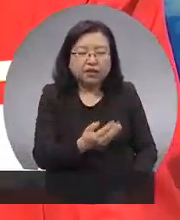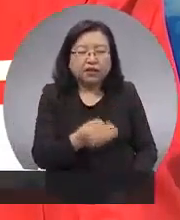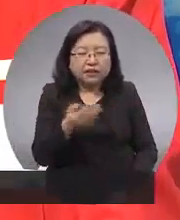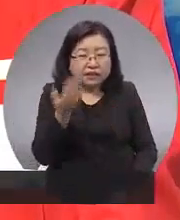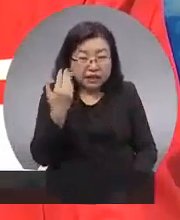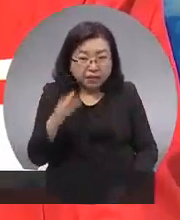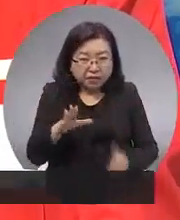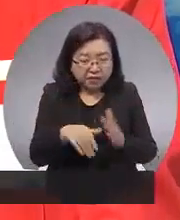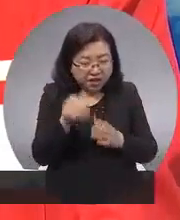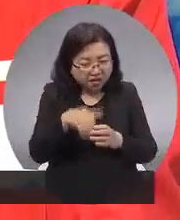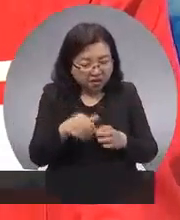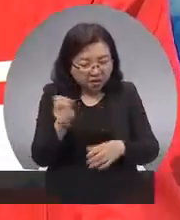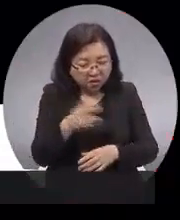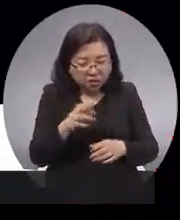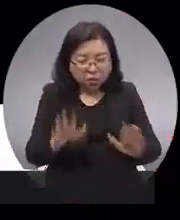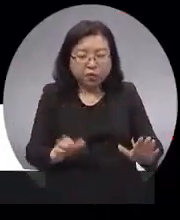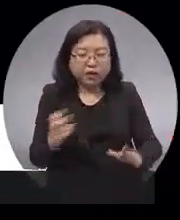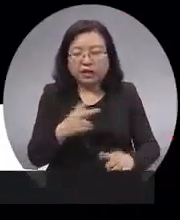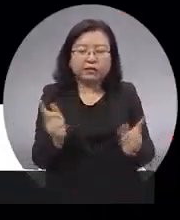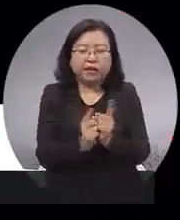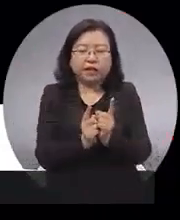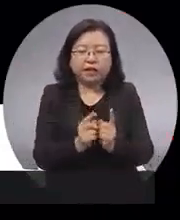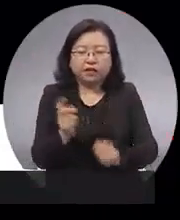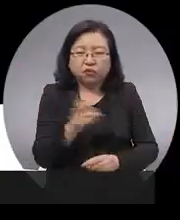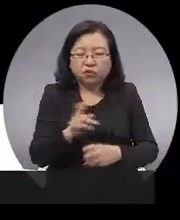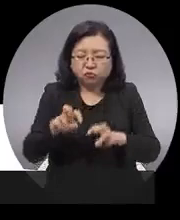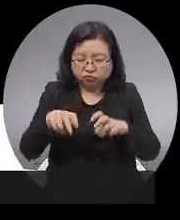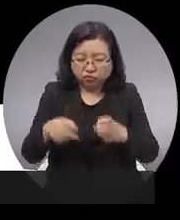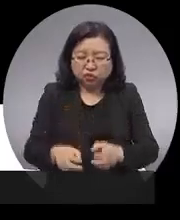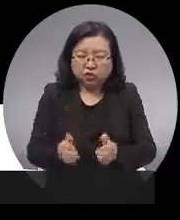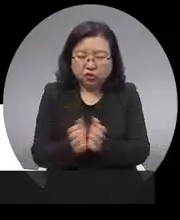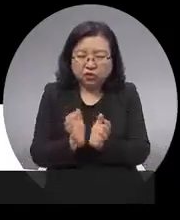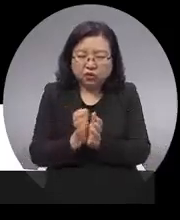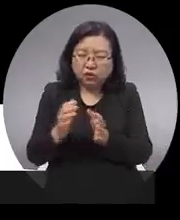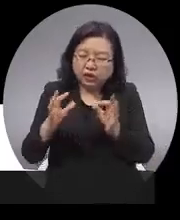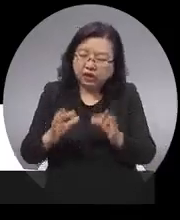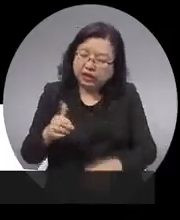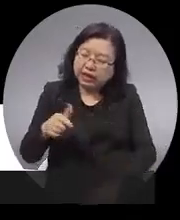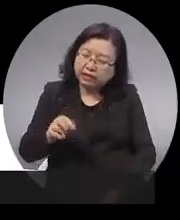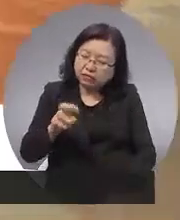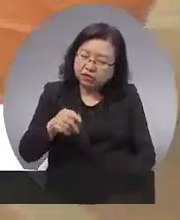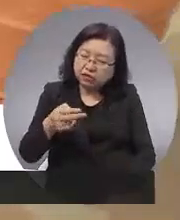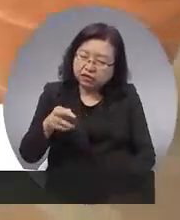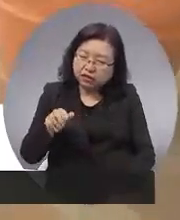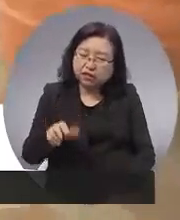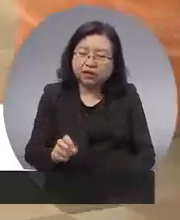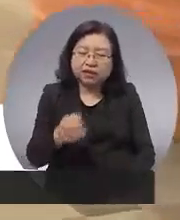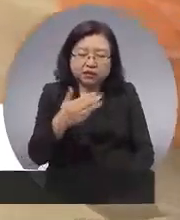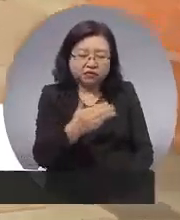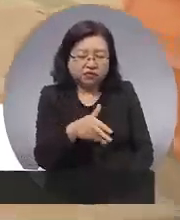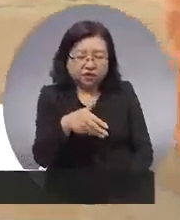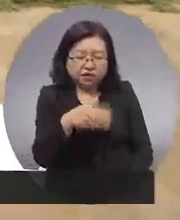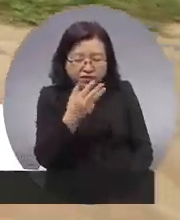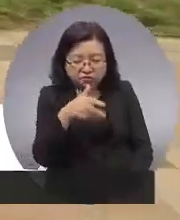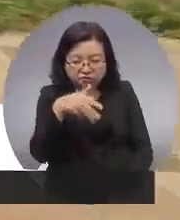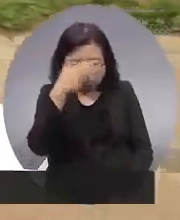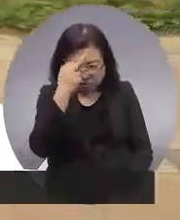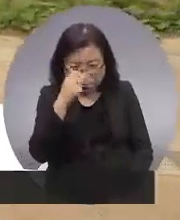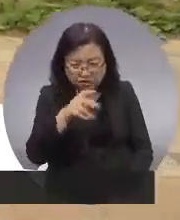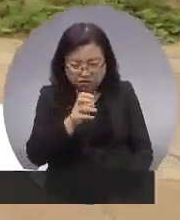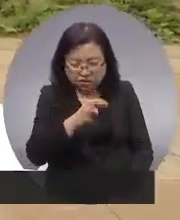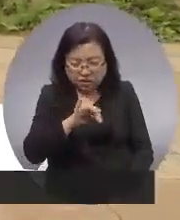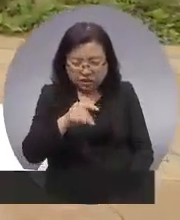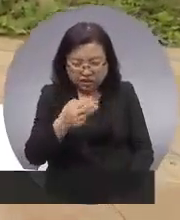다시 자웅을 겨루고 9 무소속 강문성 취향의 2 후보도 이름을 올려 층 평과 함께 경쟁률이 가장